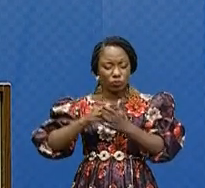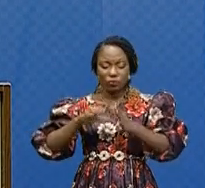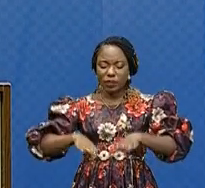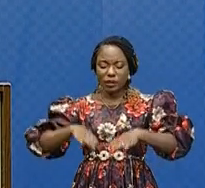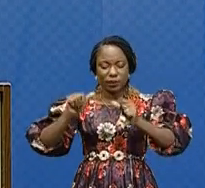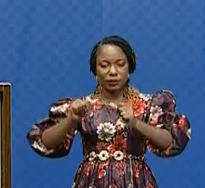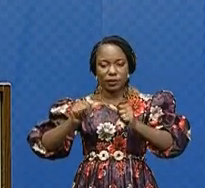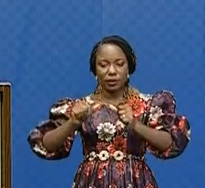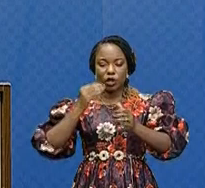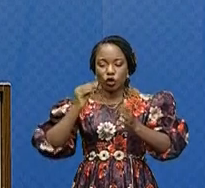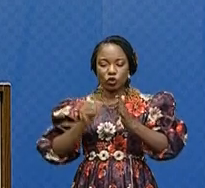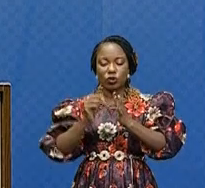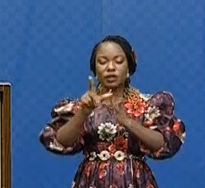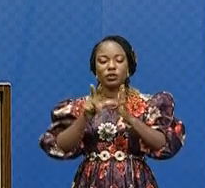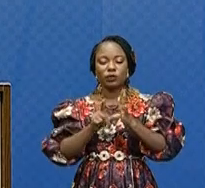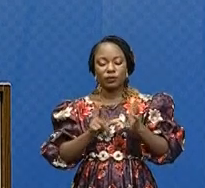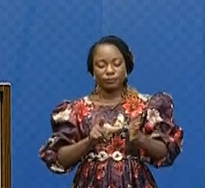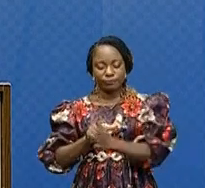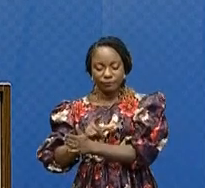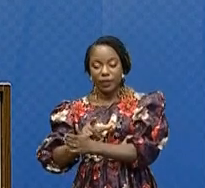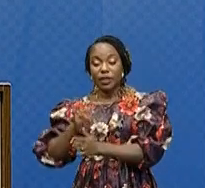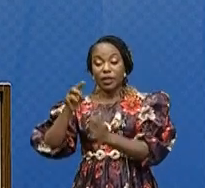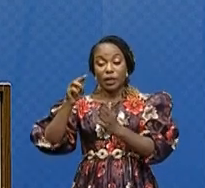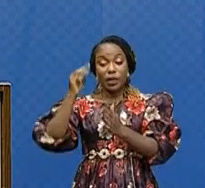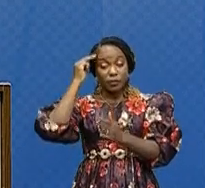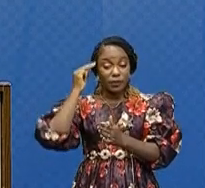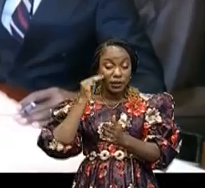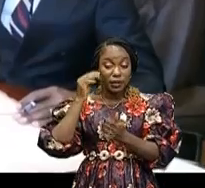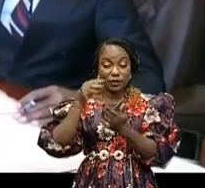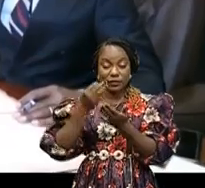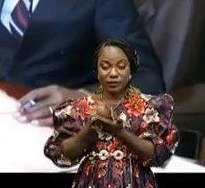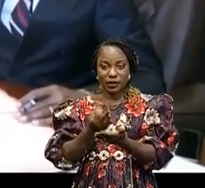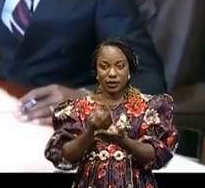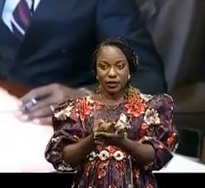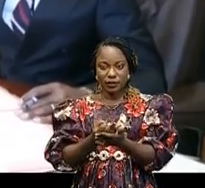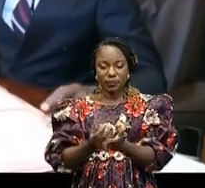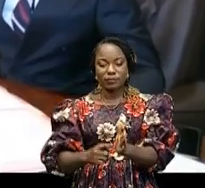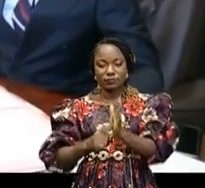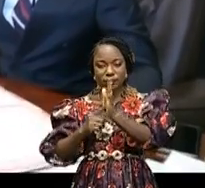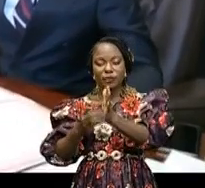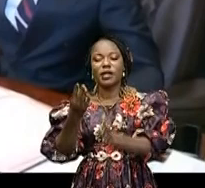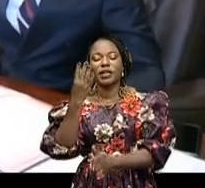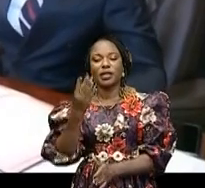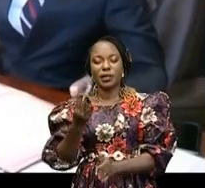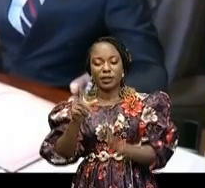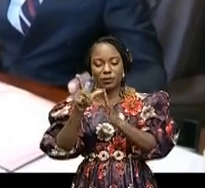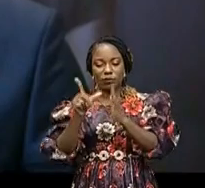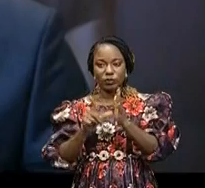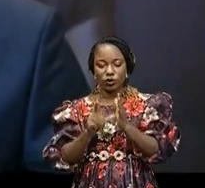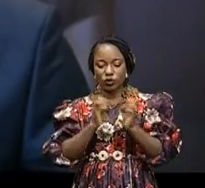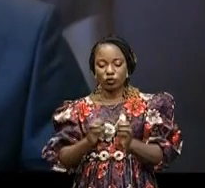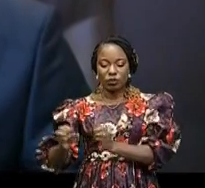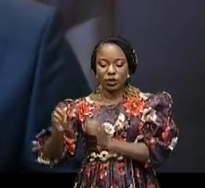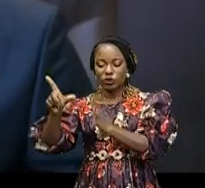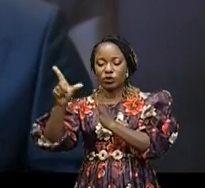d'ordonnance-loi. Le ministre des Finances a soumis au Conseil 4 projets d'ordonnance-loi pour leur